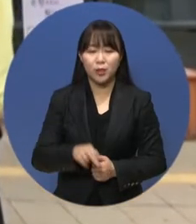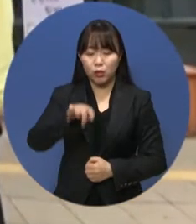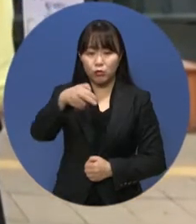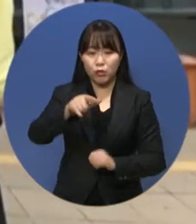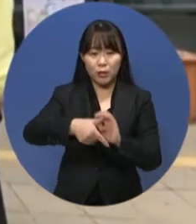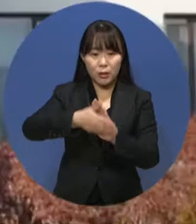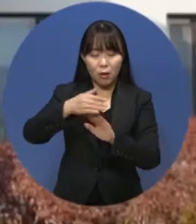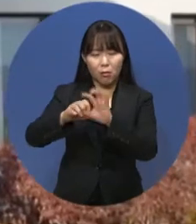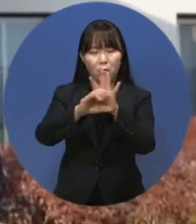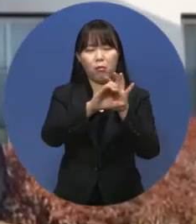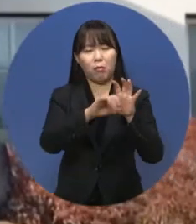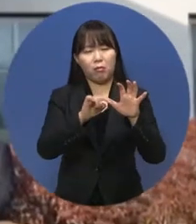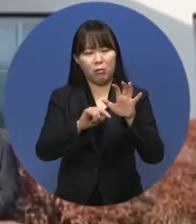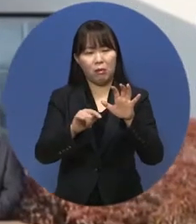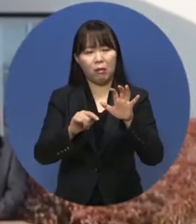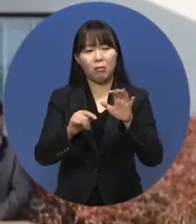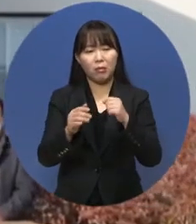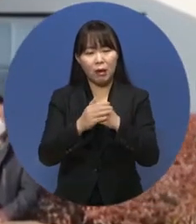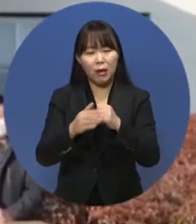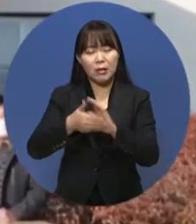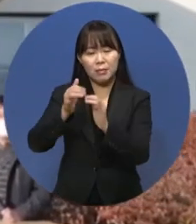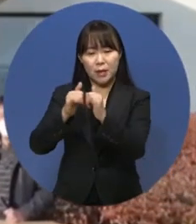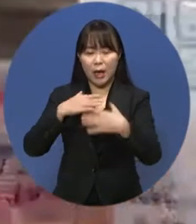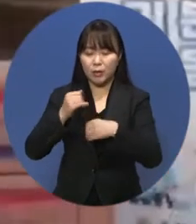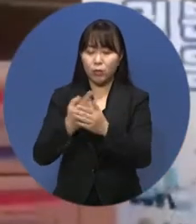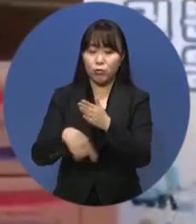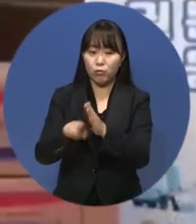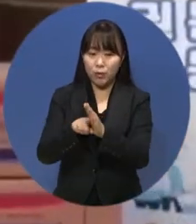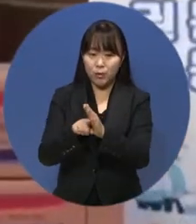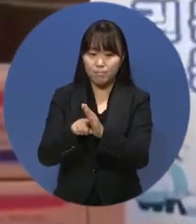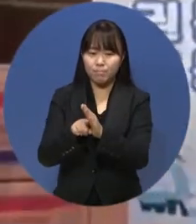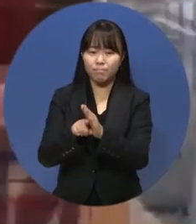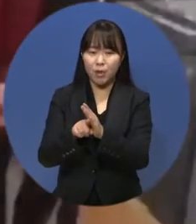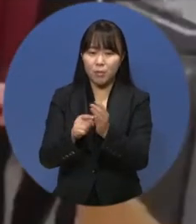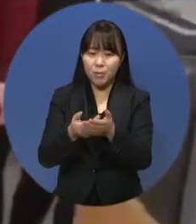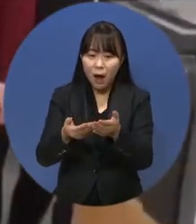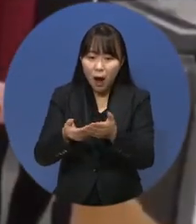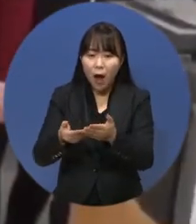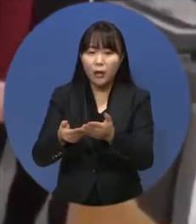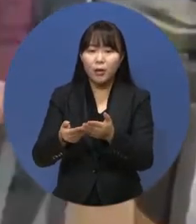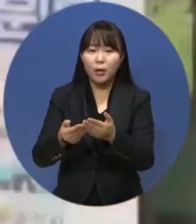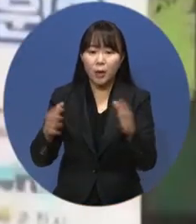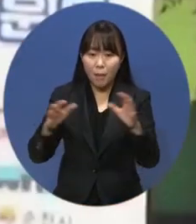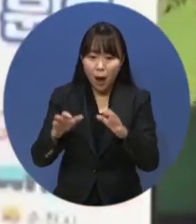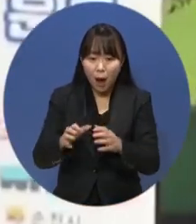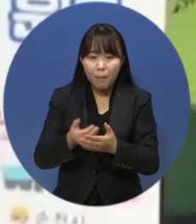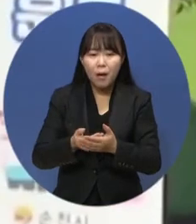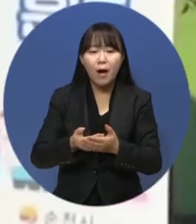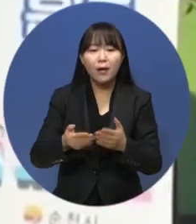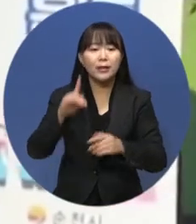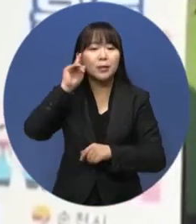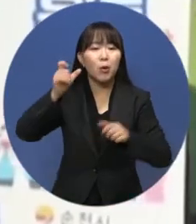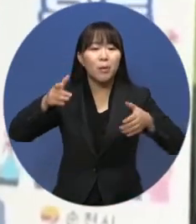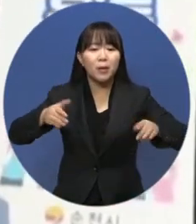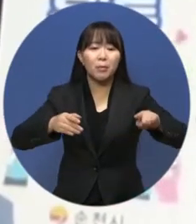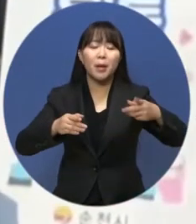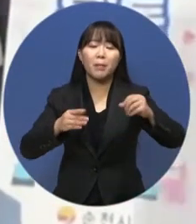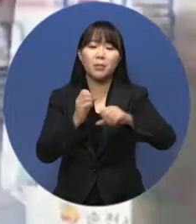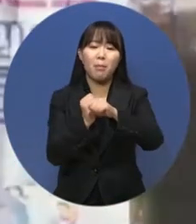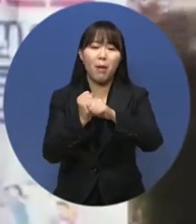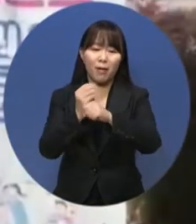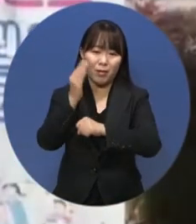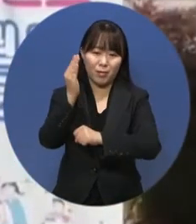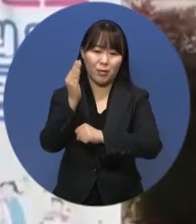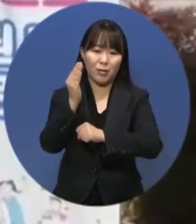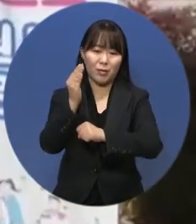순천시가 코로나로부터 시민 안전을 지키기 위해 추진한 마스크 권분 운동이 시작한 지 15일 만에 100만 장을